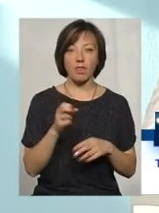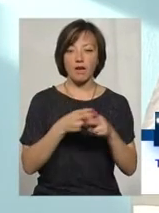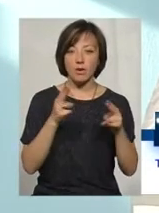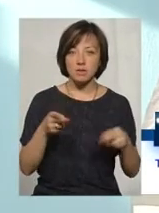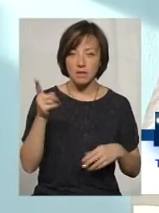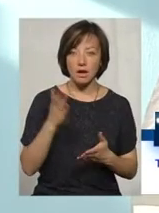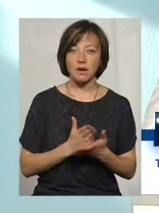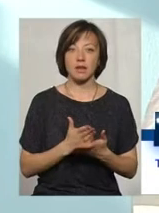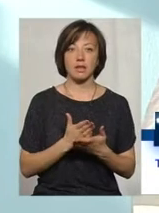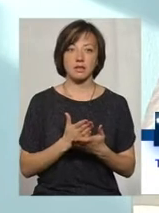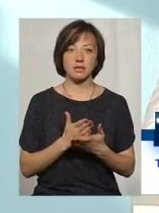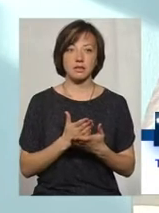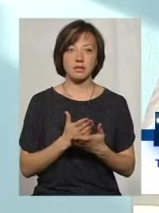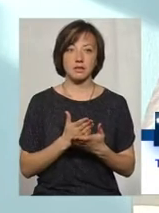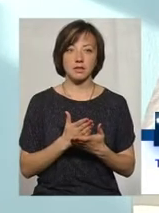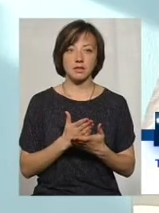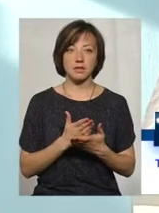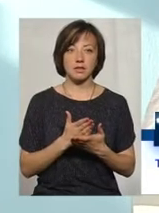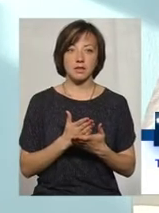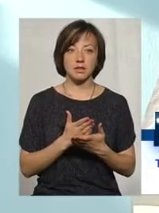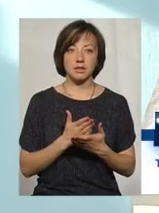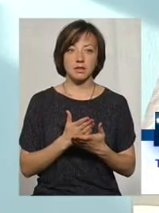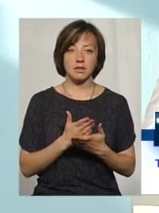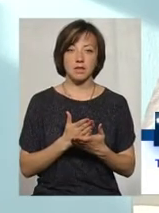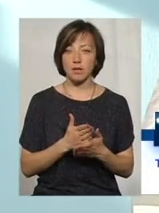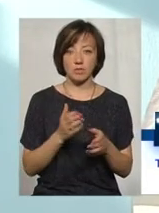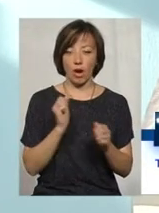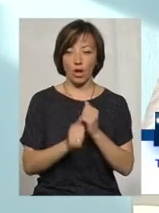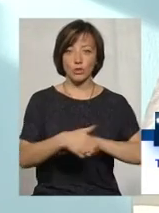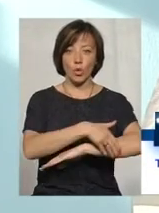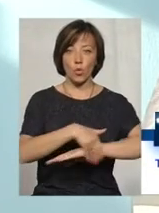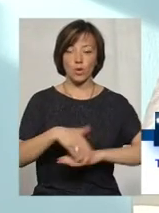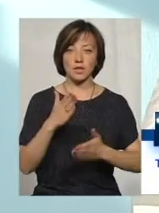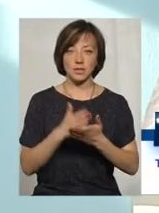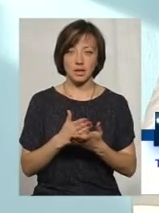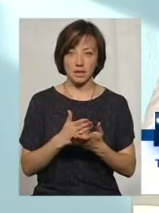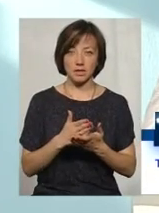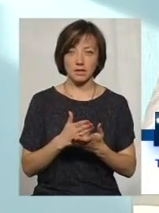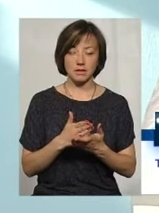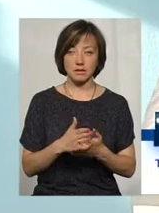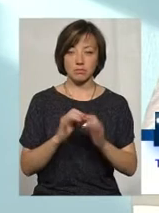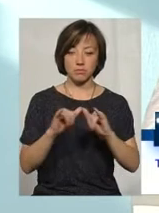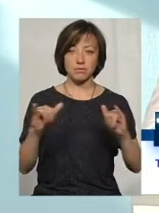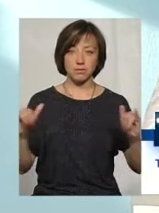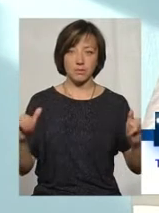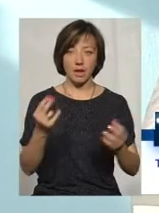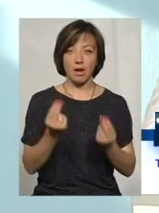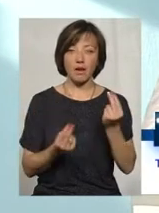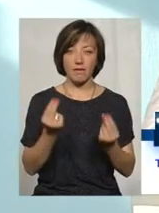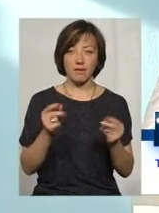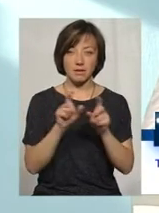на залізнодорожному, і на кожній вулиці по кілька штук ростуть везде. Під